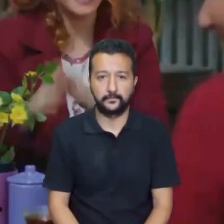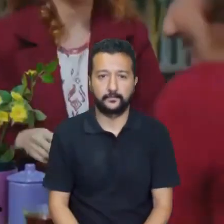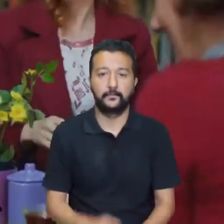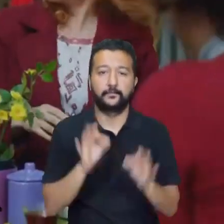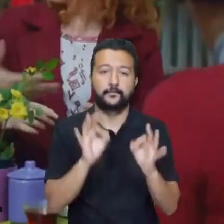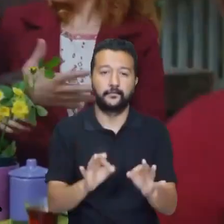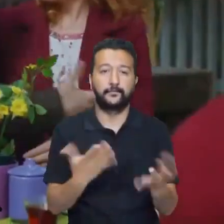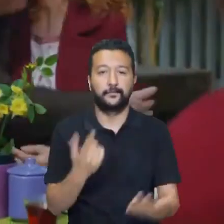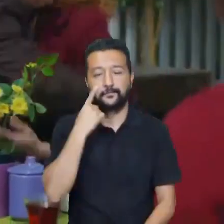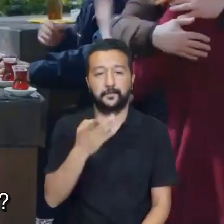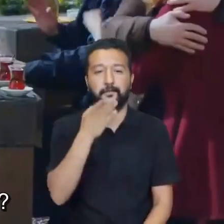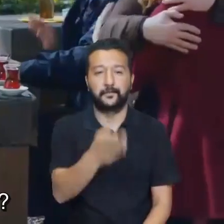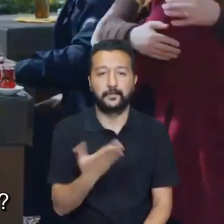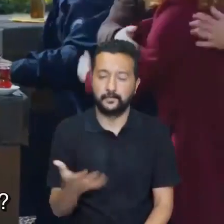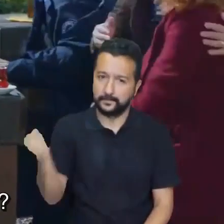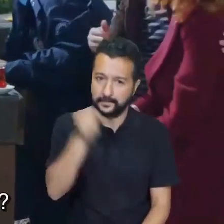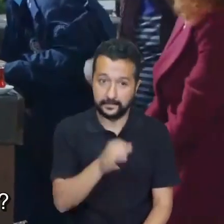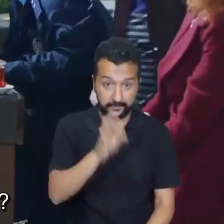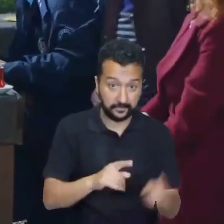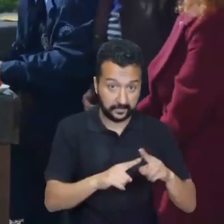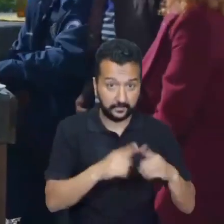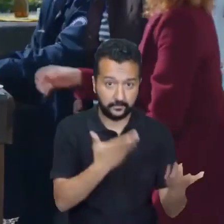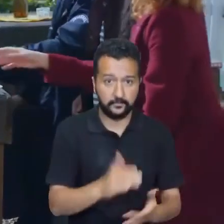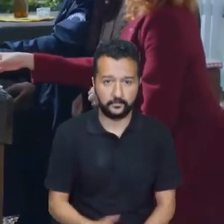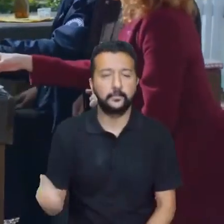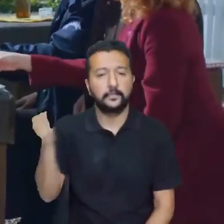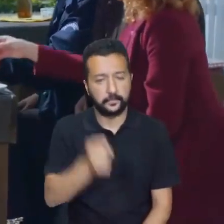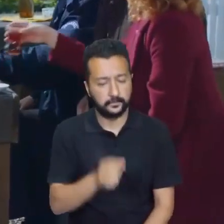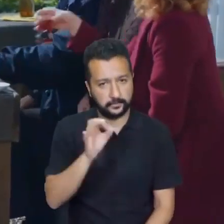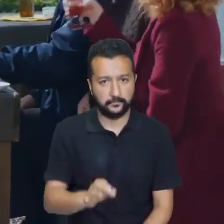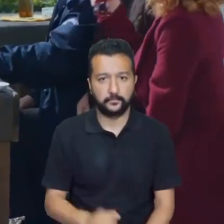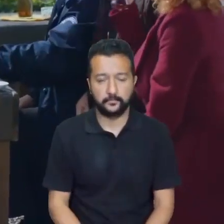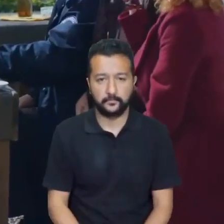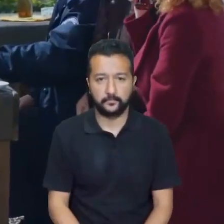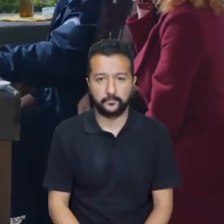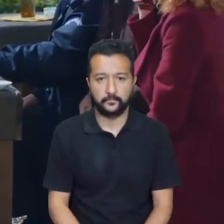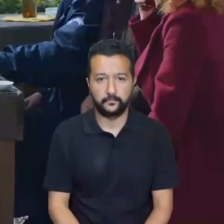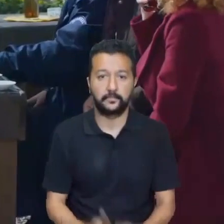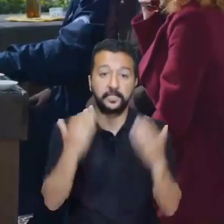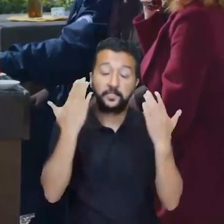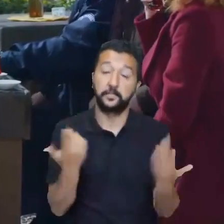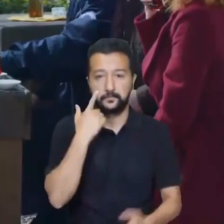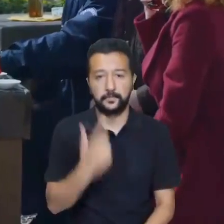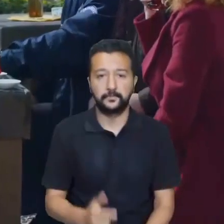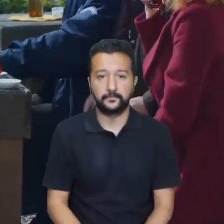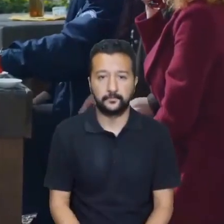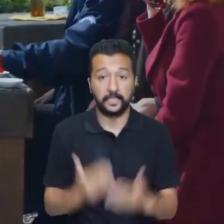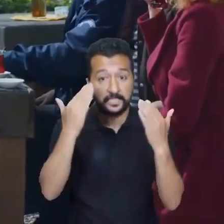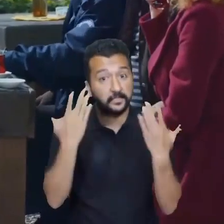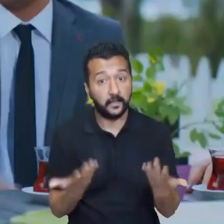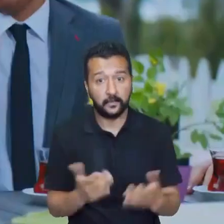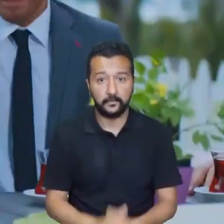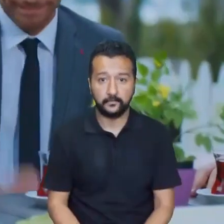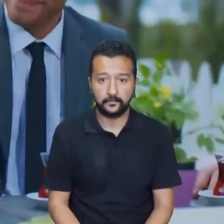Oğlana, Allah! Getiririz değil mi Tarık? Getiririz. Tarık tereddütle çay bardağını kaldırdı. İnşallah.